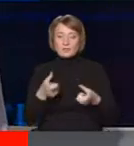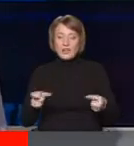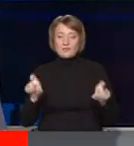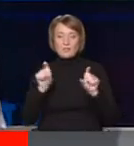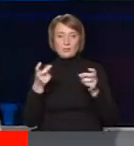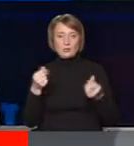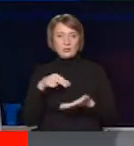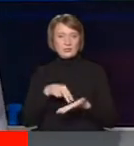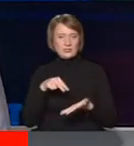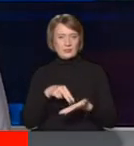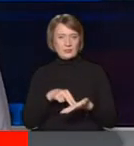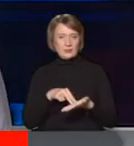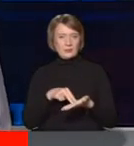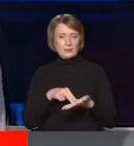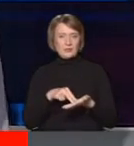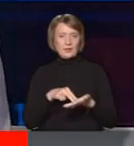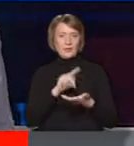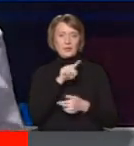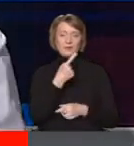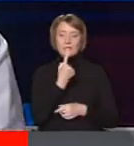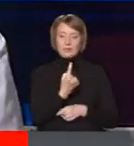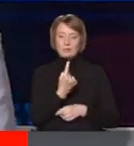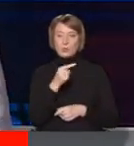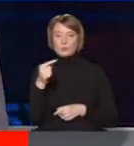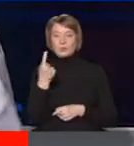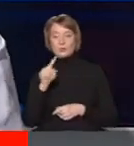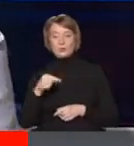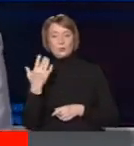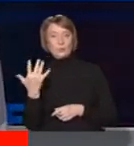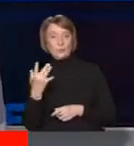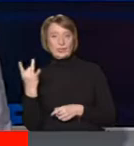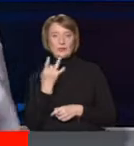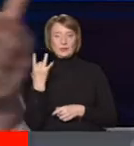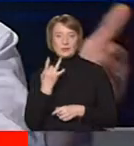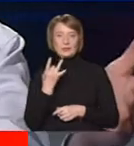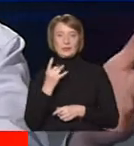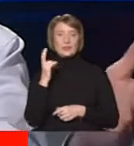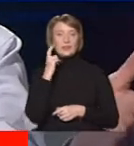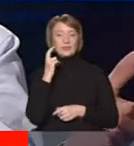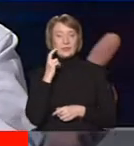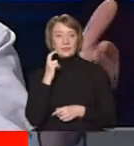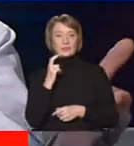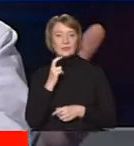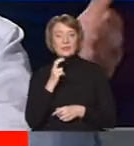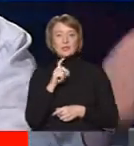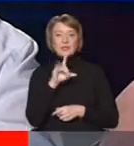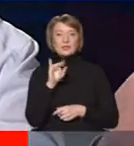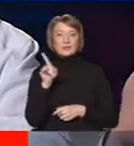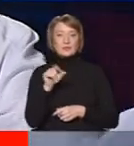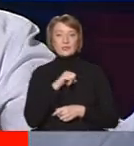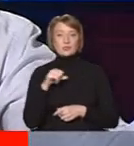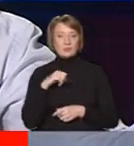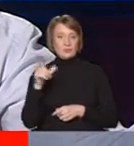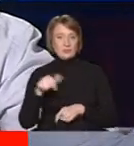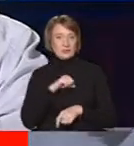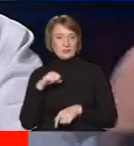паркової техніки від 1,5 до 2 рази. З цього приводу якраз відкрита кримінальна справа, і ці люди зараз Київзеленбуд, до речі, керівника, якого призначає міський голова, і